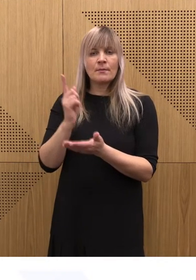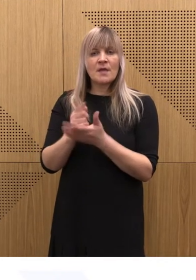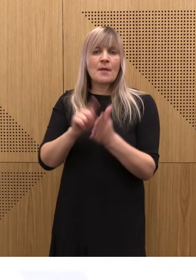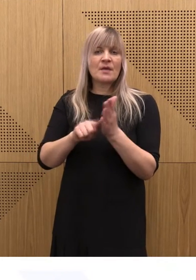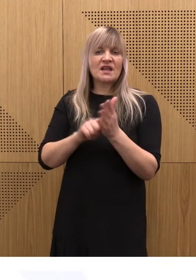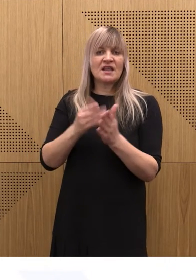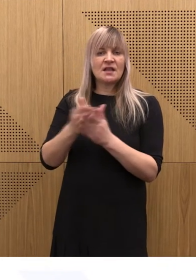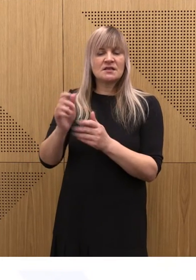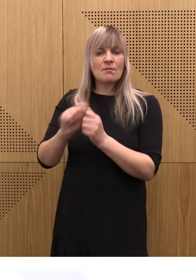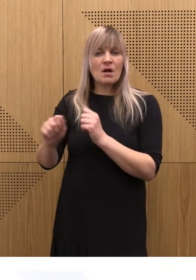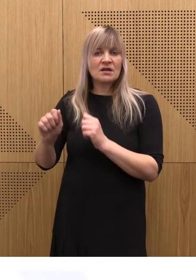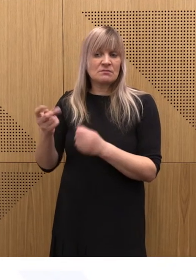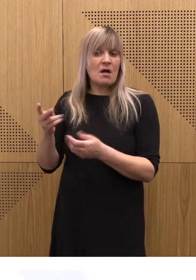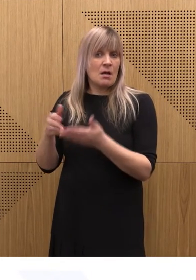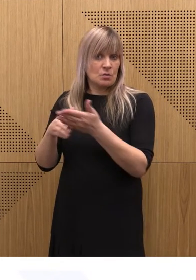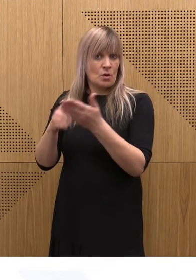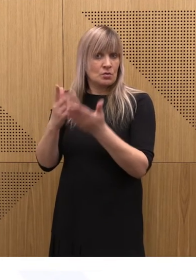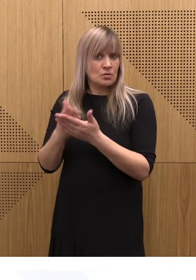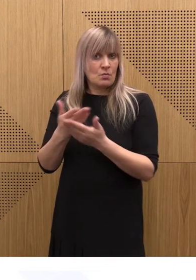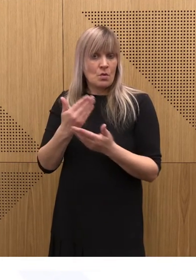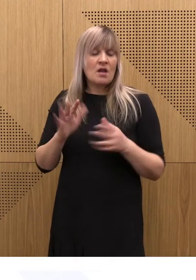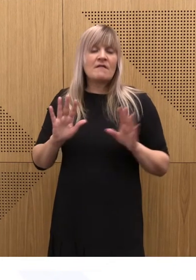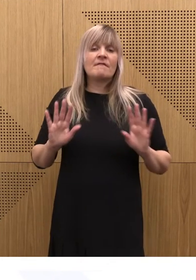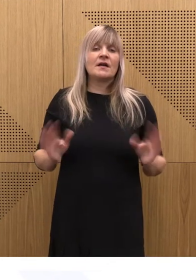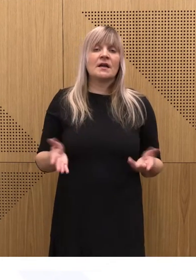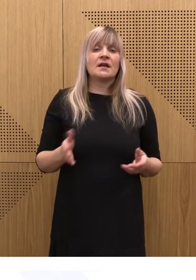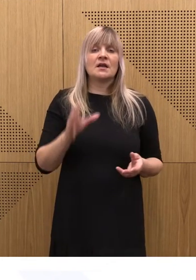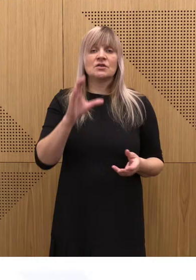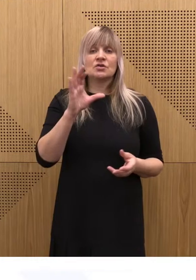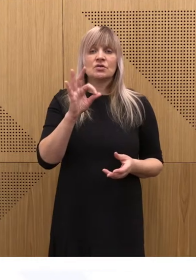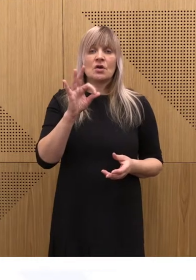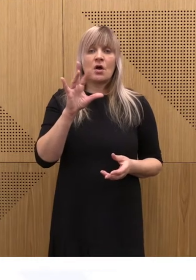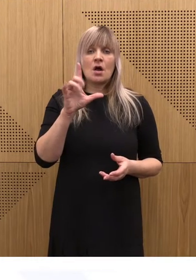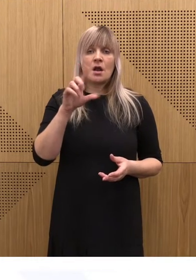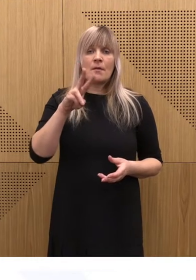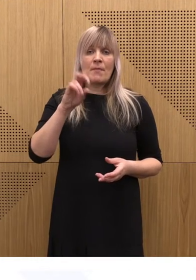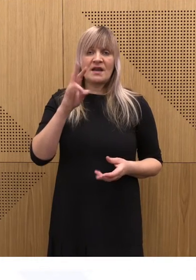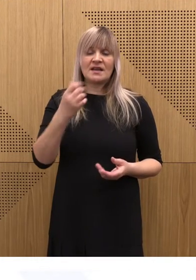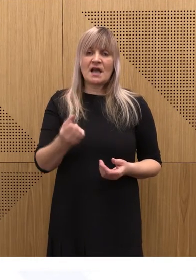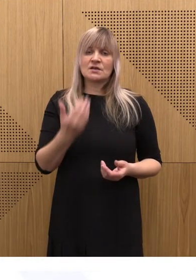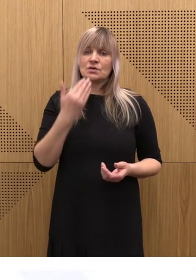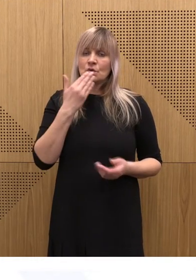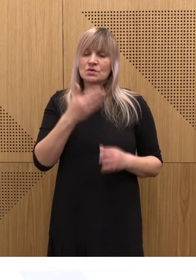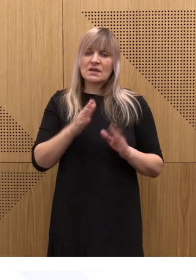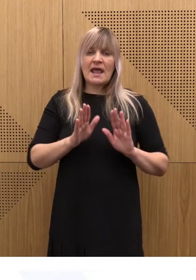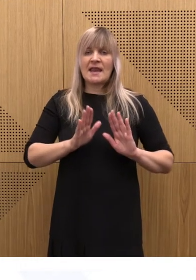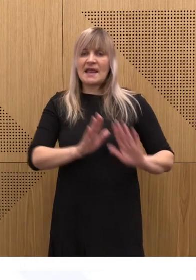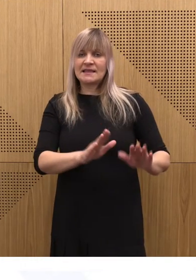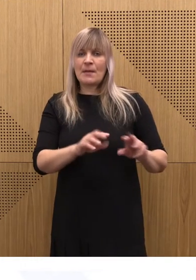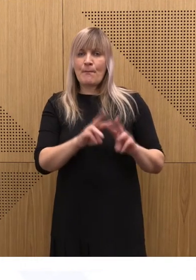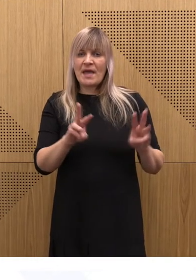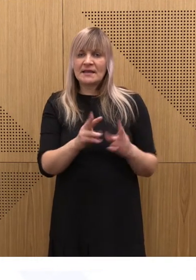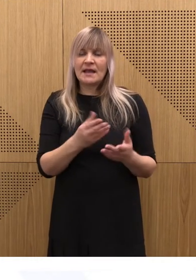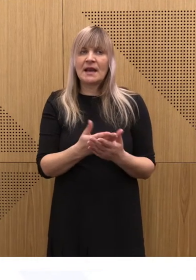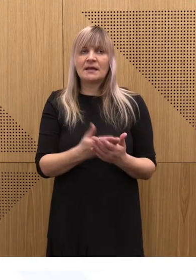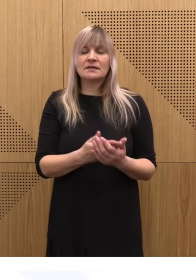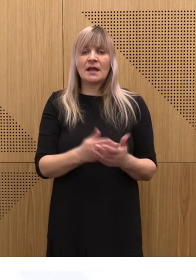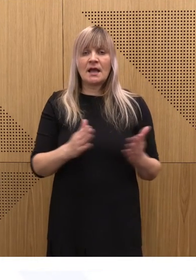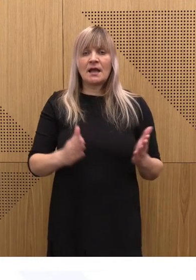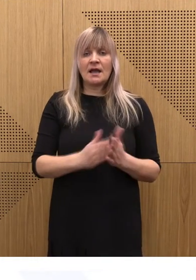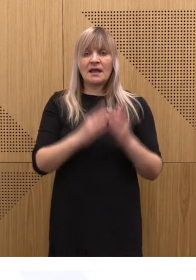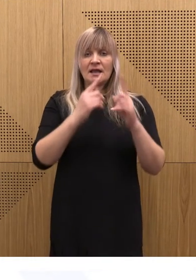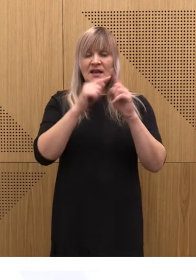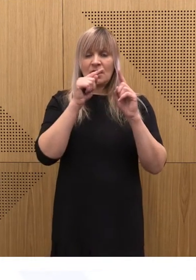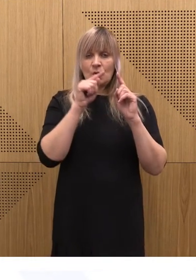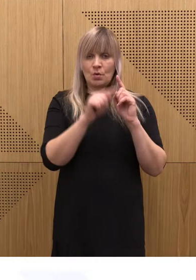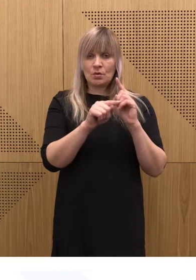edasi maksma? Ja teine küsimus on Riina Solmanile, et kas ennetava meetmena on mõeldud ka seda, et näiteks